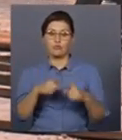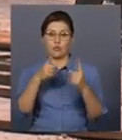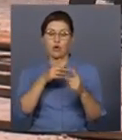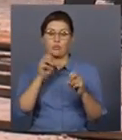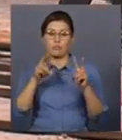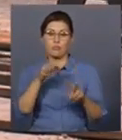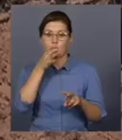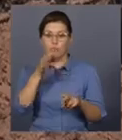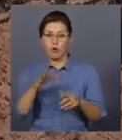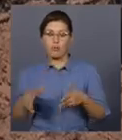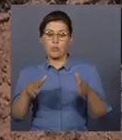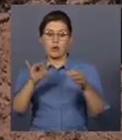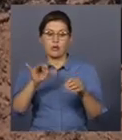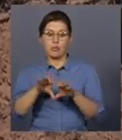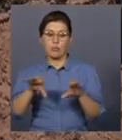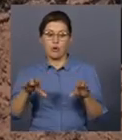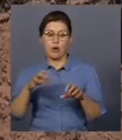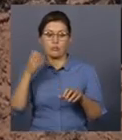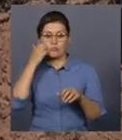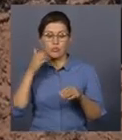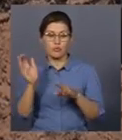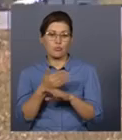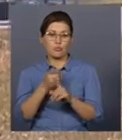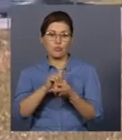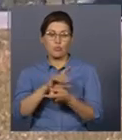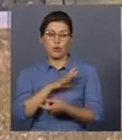дейді мамандар. Шіріген құбырда жедел ауыстырылады.